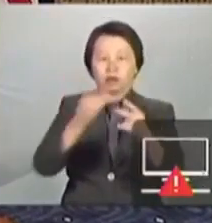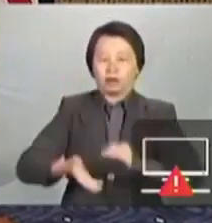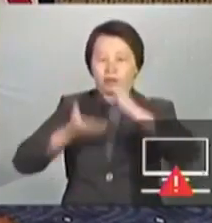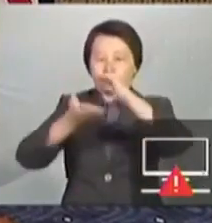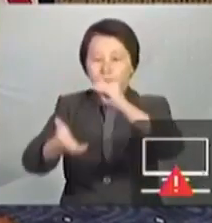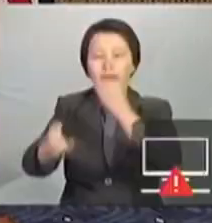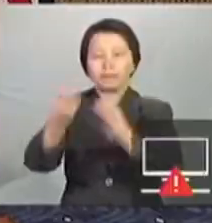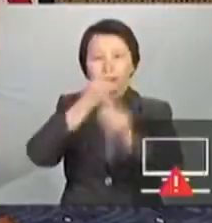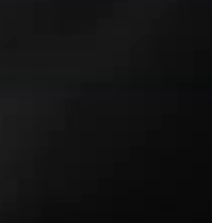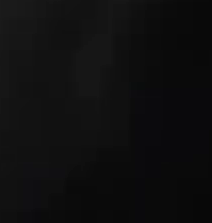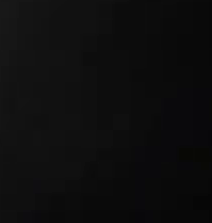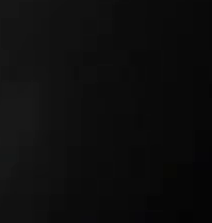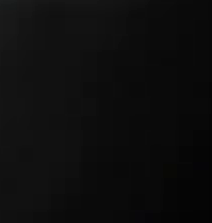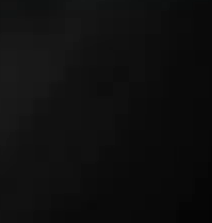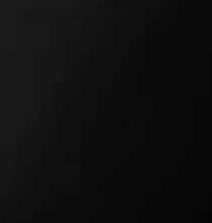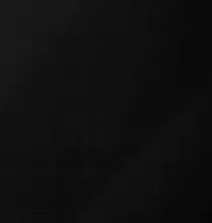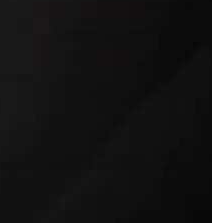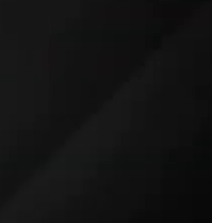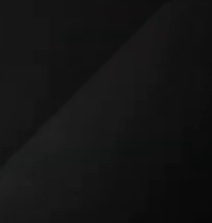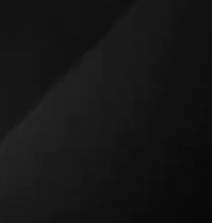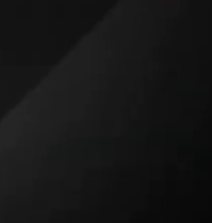bakalan makanan